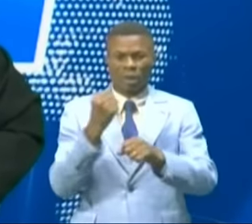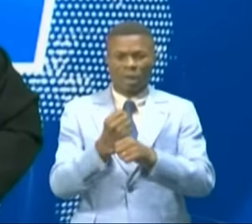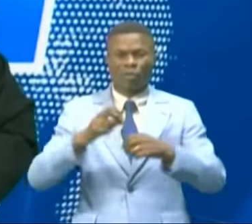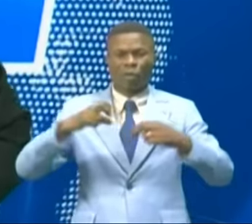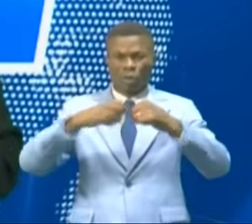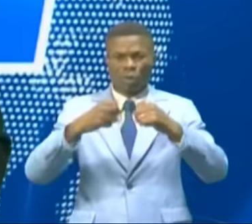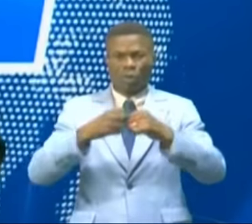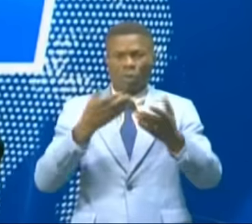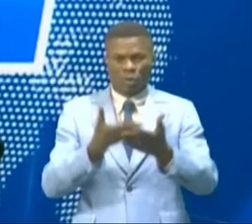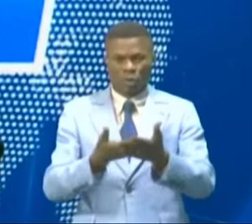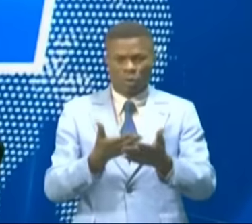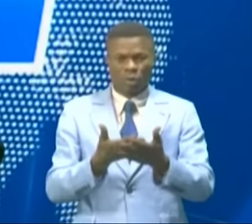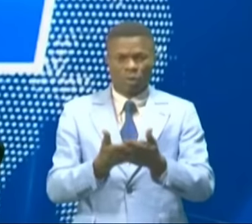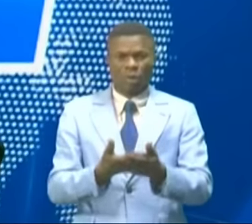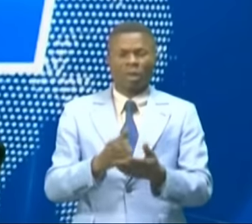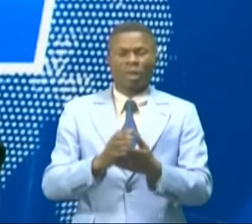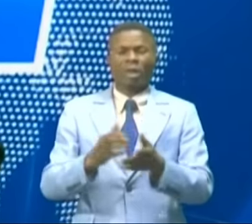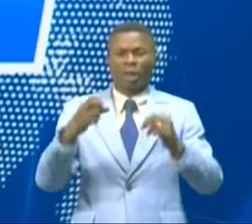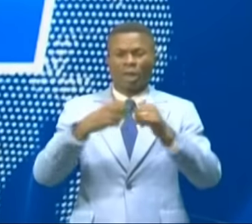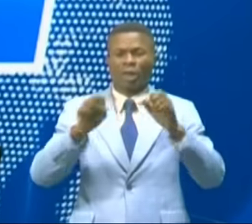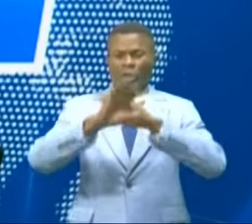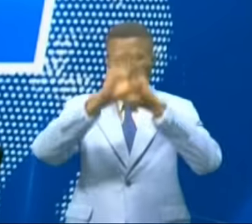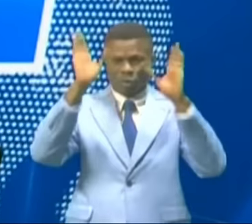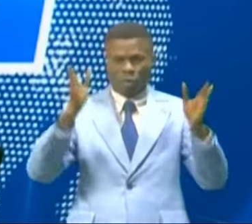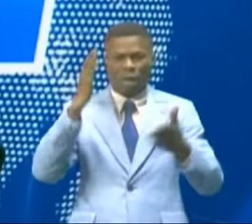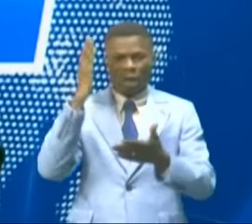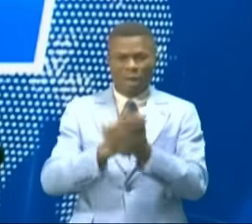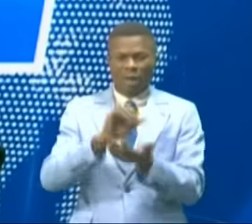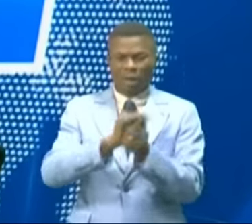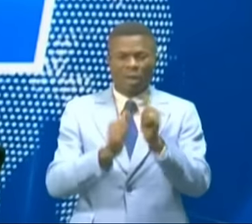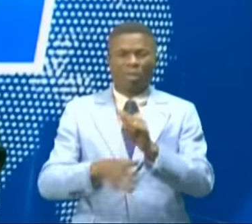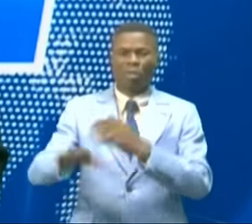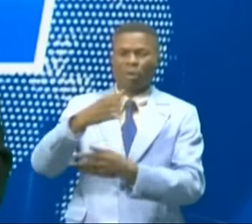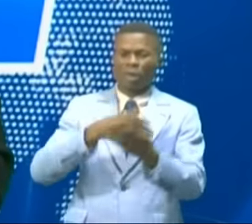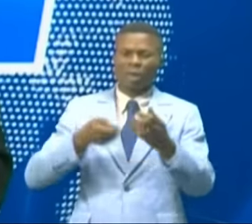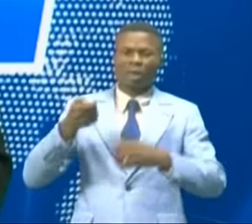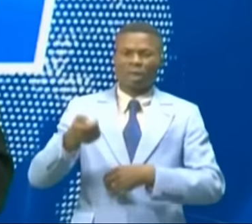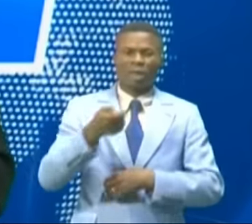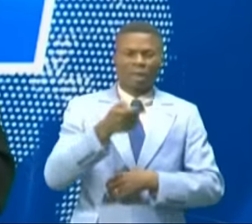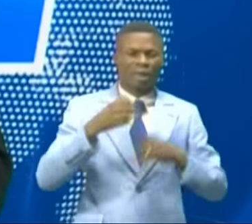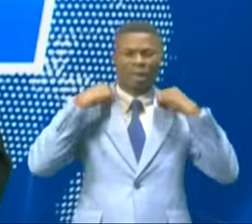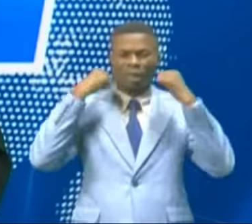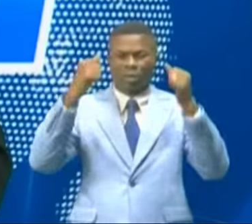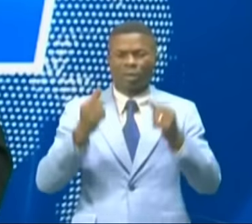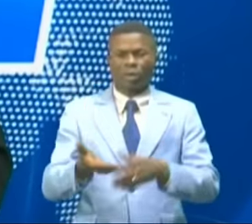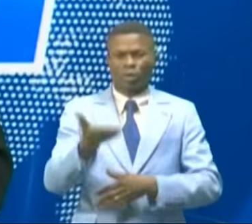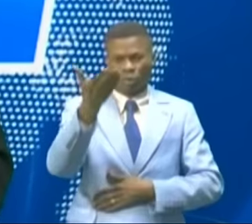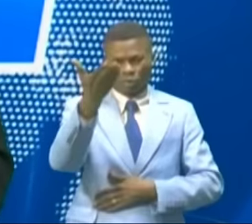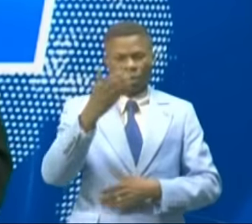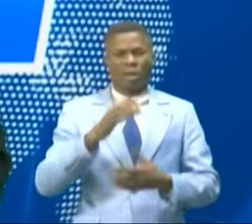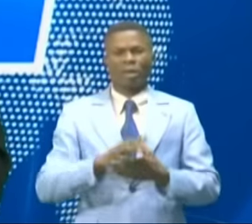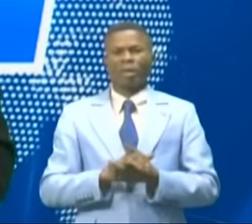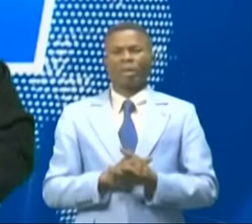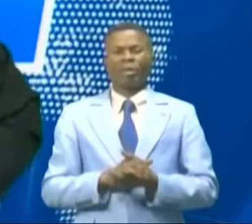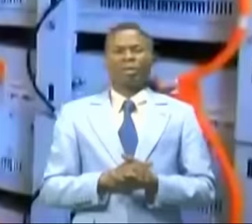travaux. Ces éclairages pourront lutter contre l'insécurité, nous informe Sélémani Junior.